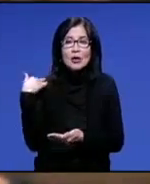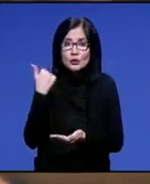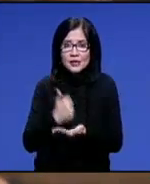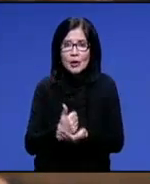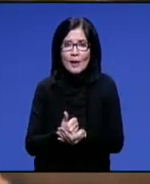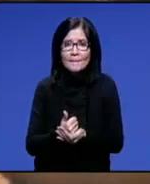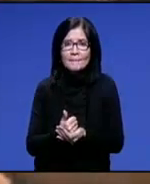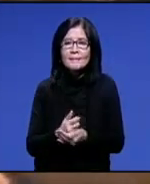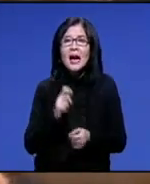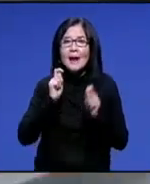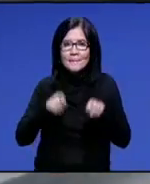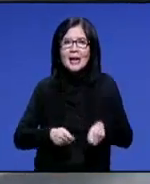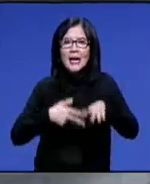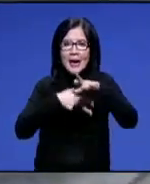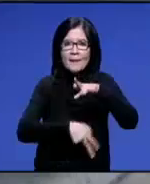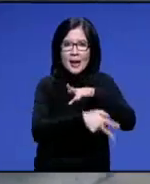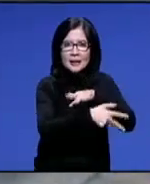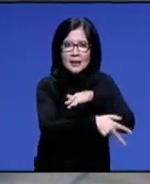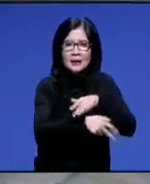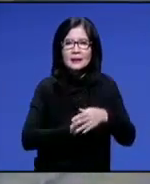menggunakan MRT Jakarta gitu.